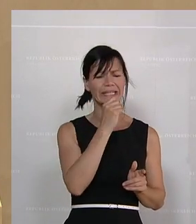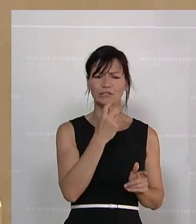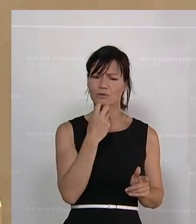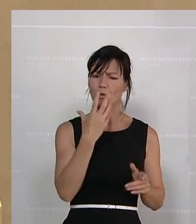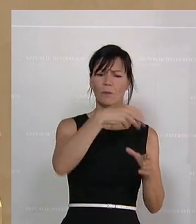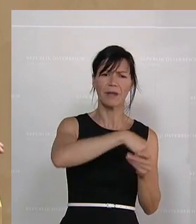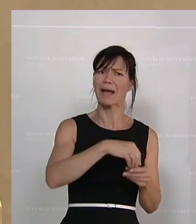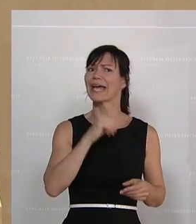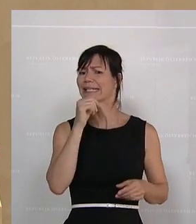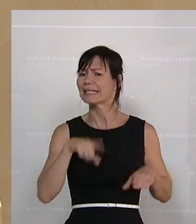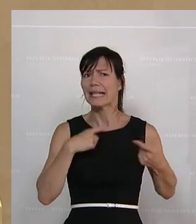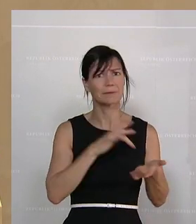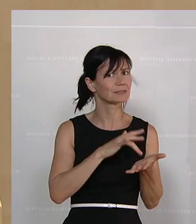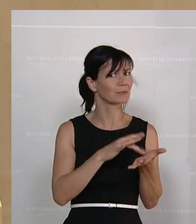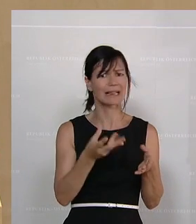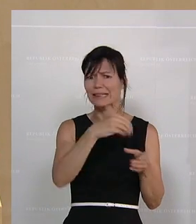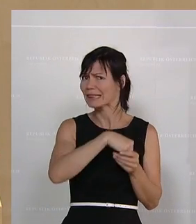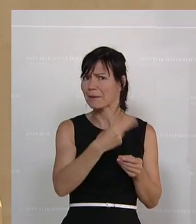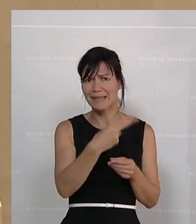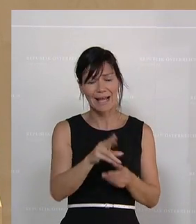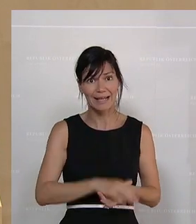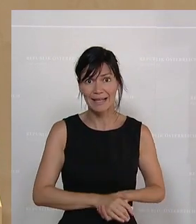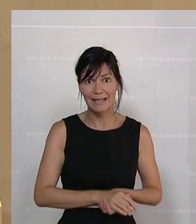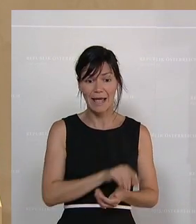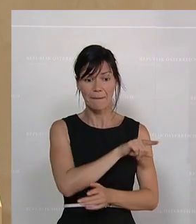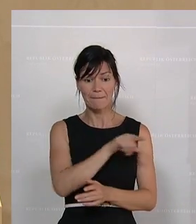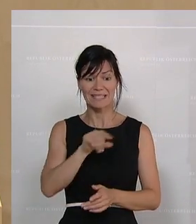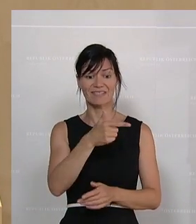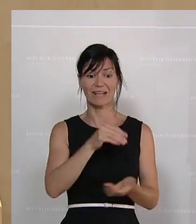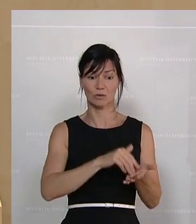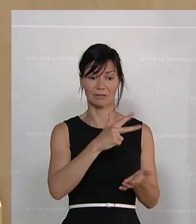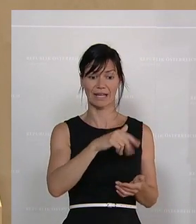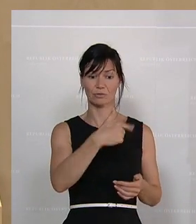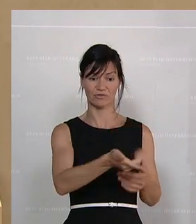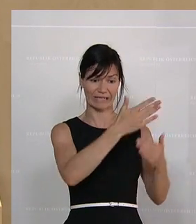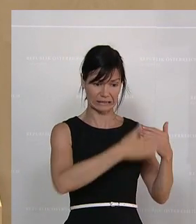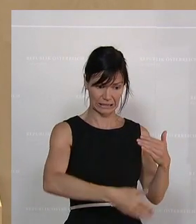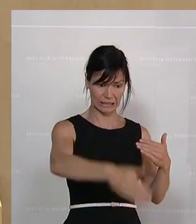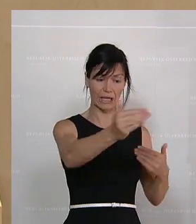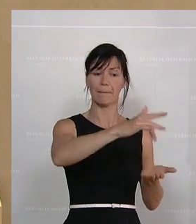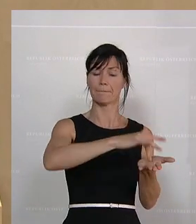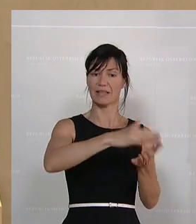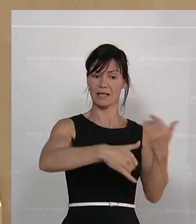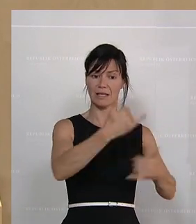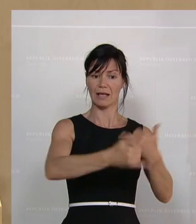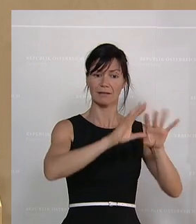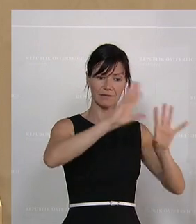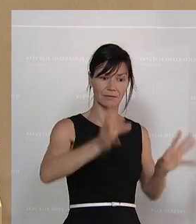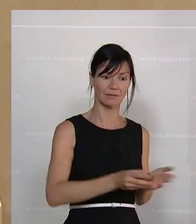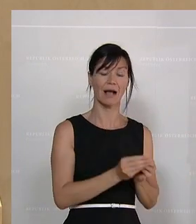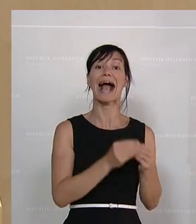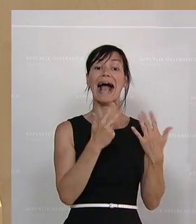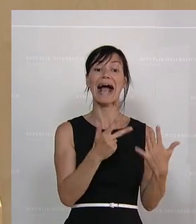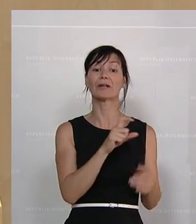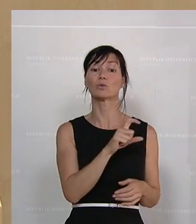lebensmittel steigerungen und bis mitte 23 zahlt diese pensionistin für das gas 800 euro mehr